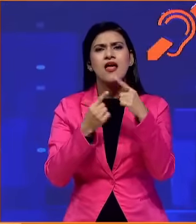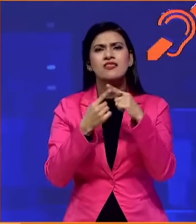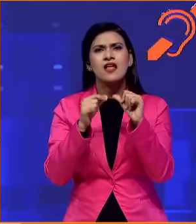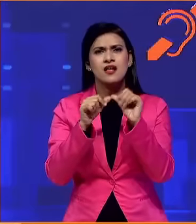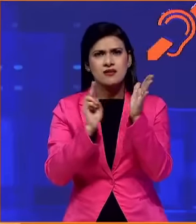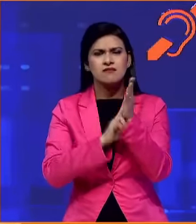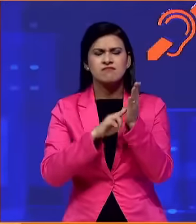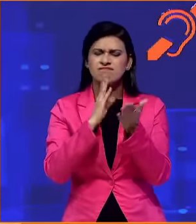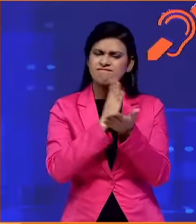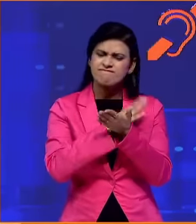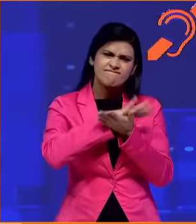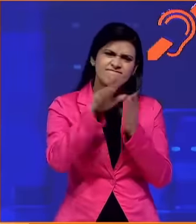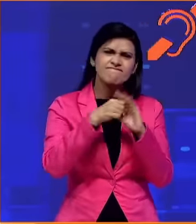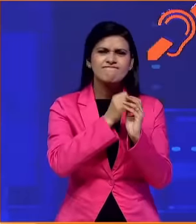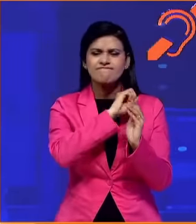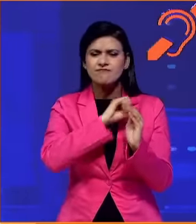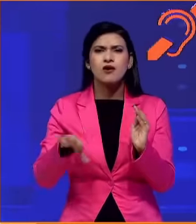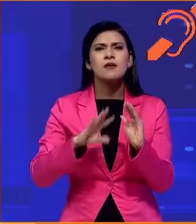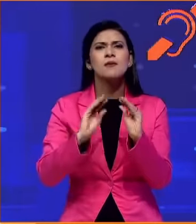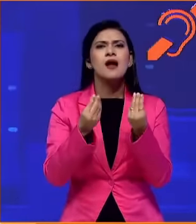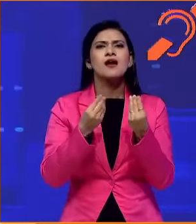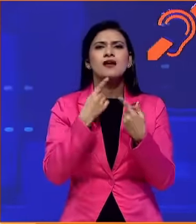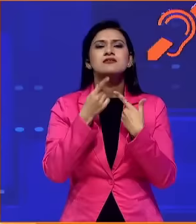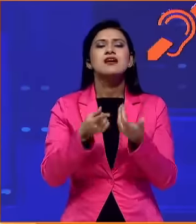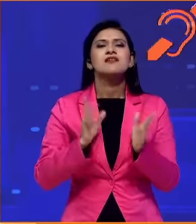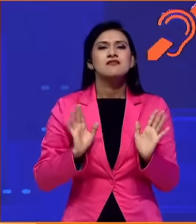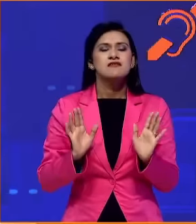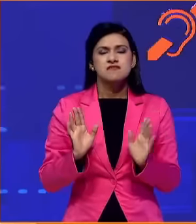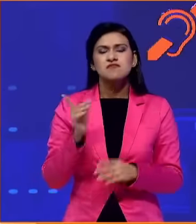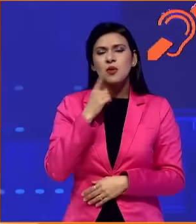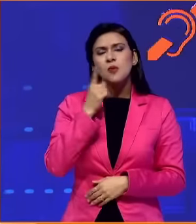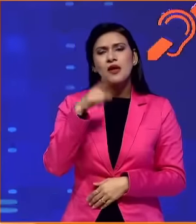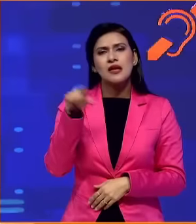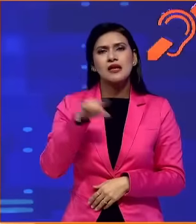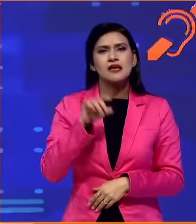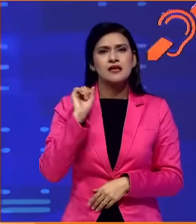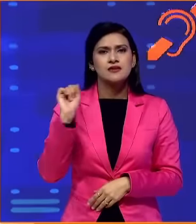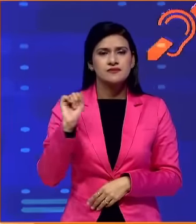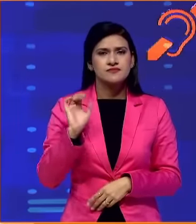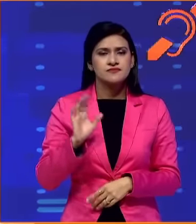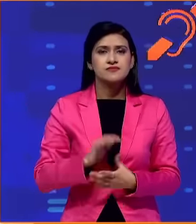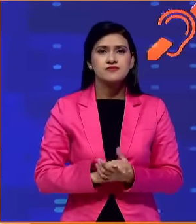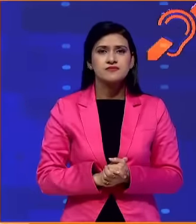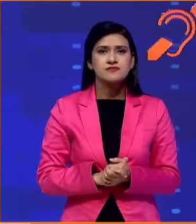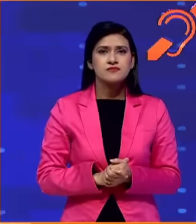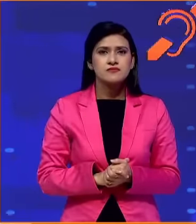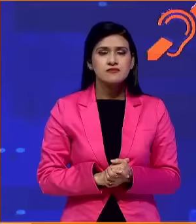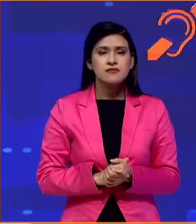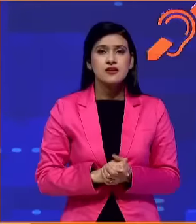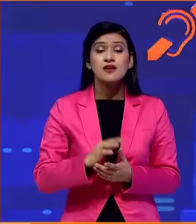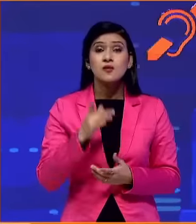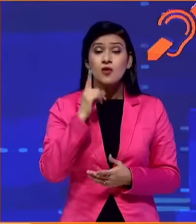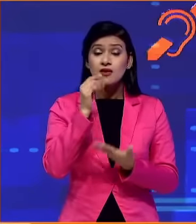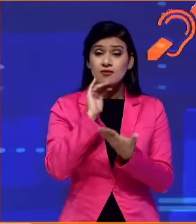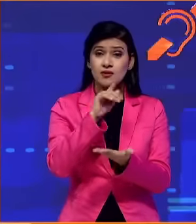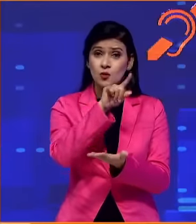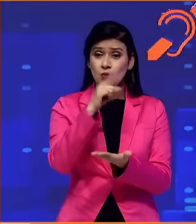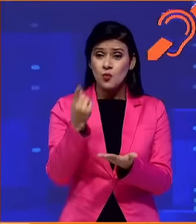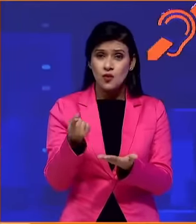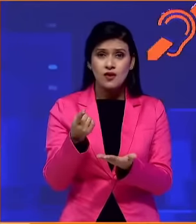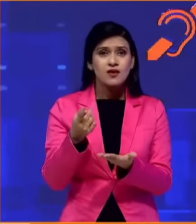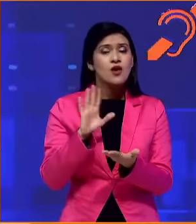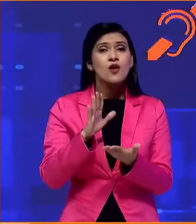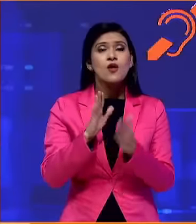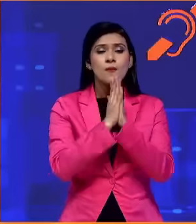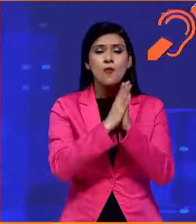उनका बयानदेखा,क्योंकियह स्टालिनकेबेटेकेबारेमेंनहींहै।यहस्टालिनकेबेटेकेबारेमेंनहींहै। यहसिर्फसनातनधर्मके